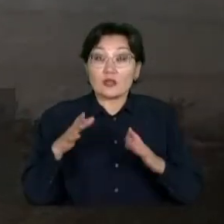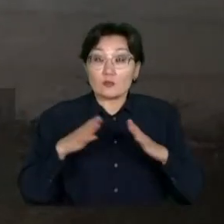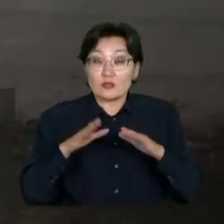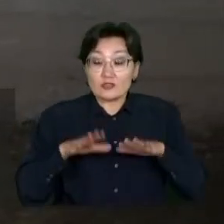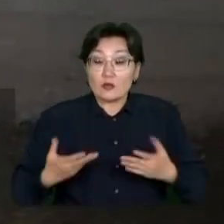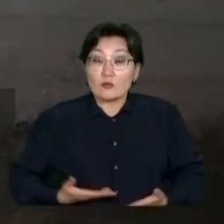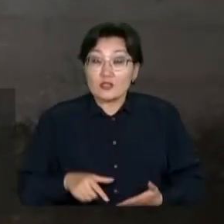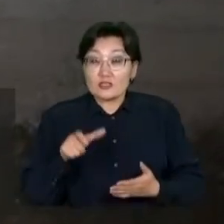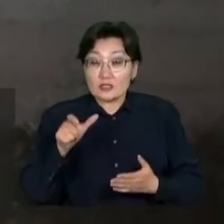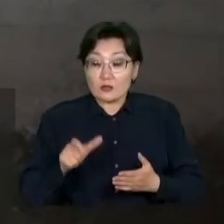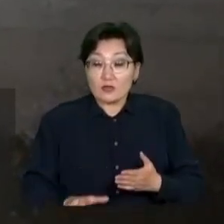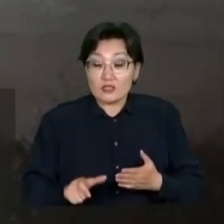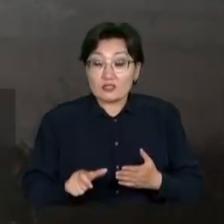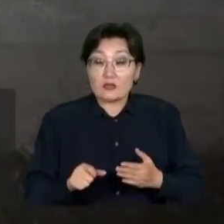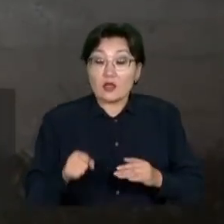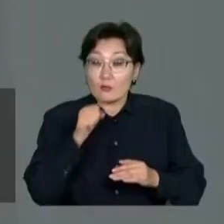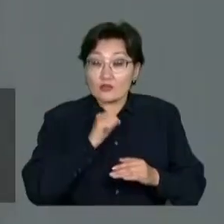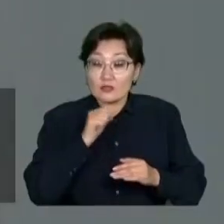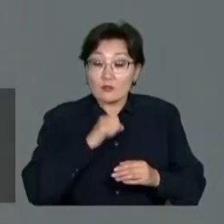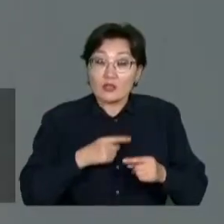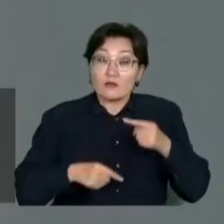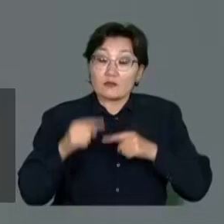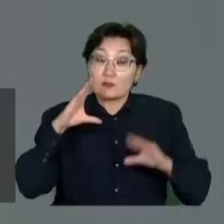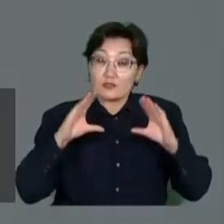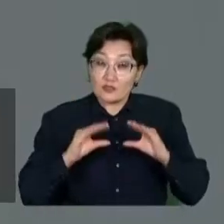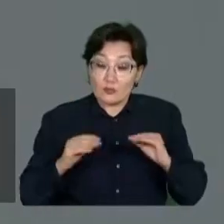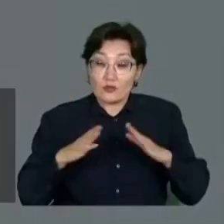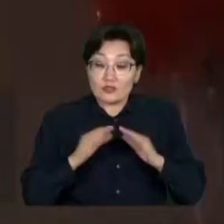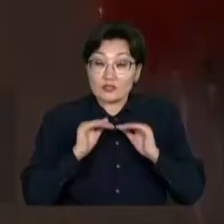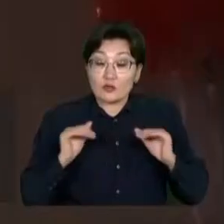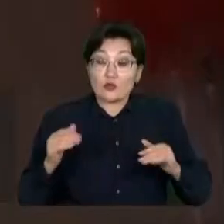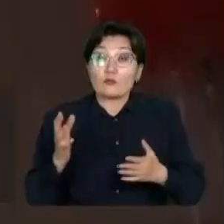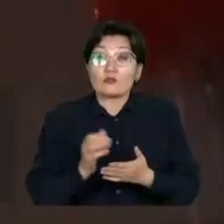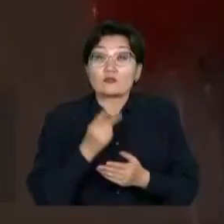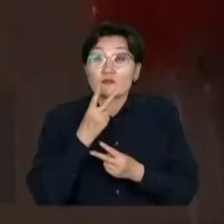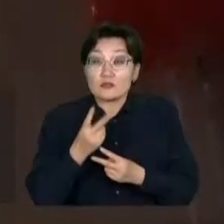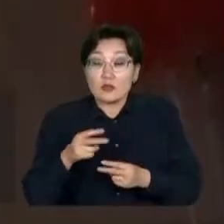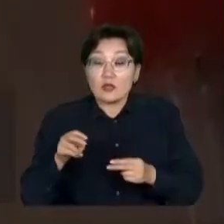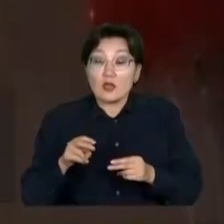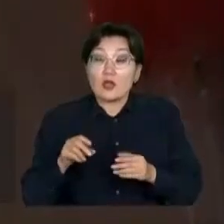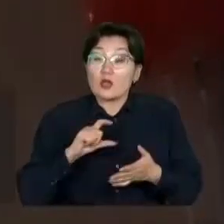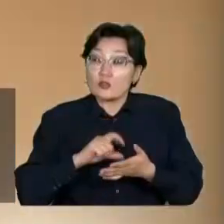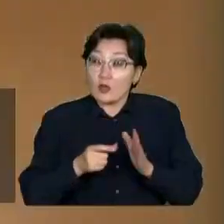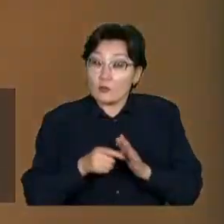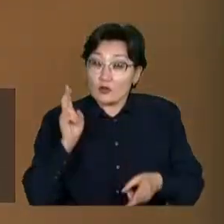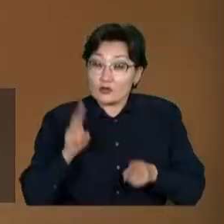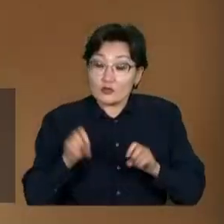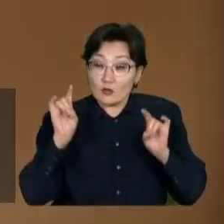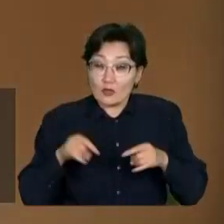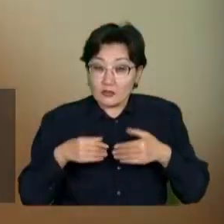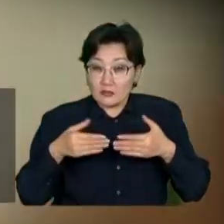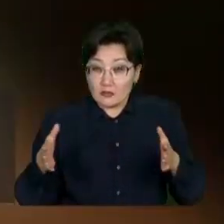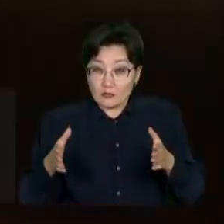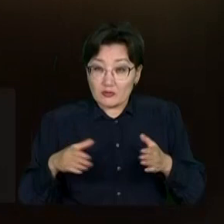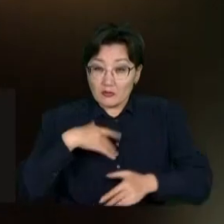местной жительницы Изауры Заитовой обокрали. Вернувшись вечером домой с детьми, она обнаружила, что окно на кухне открыто, а в комнатах все перевернуто